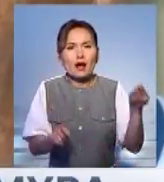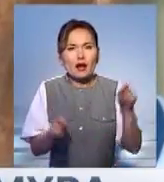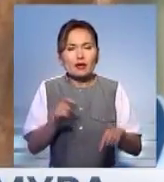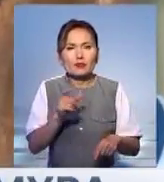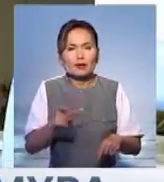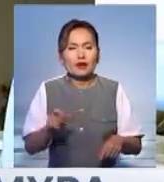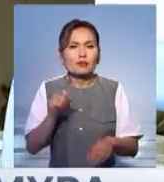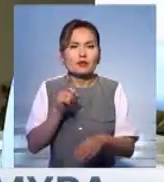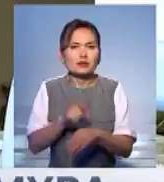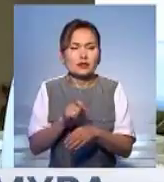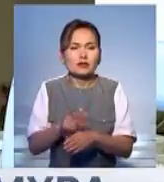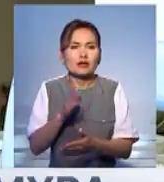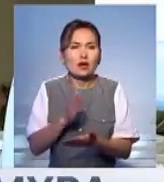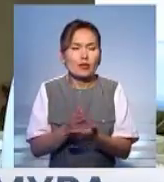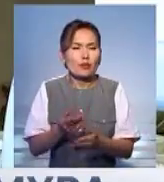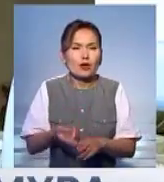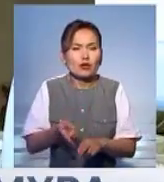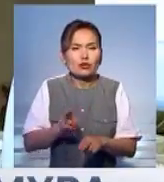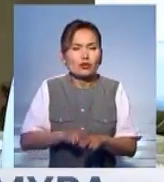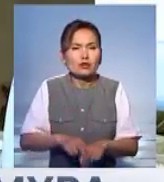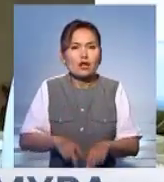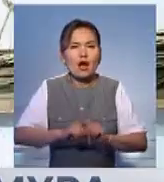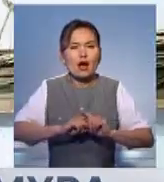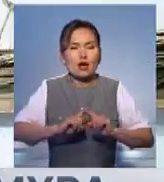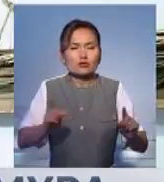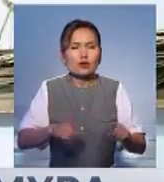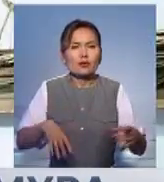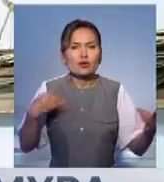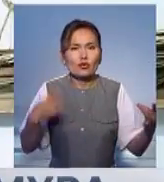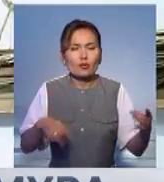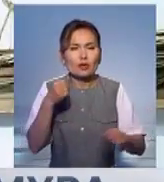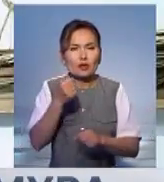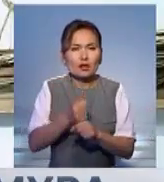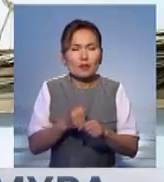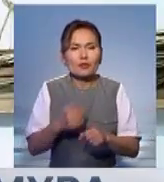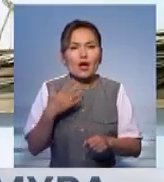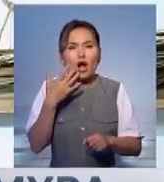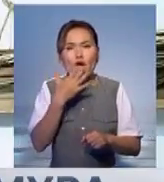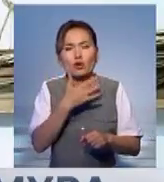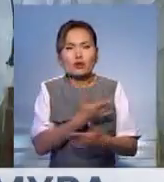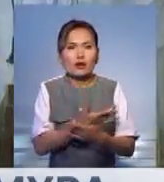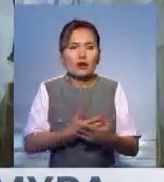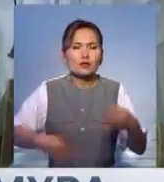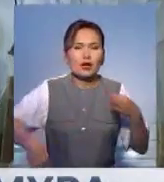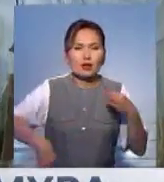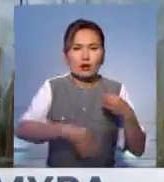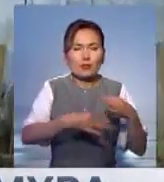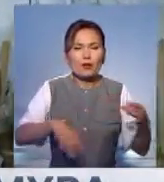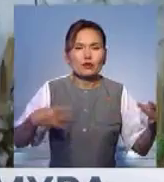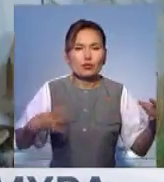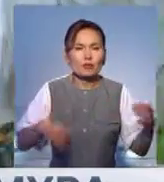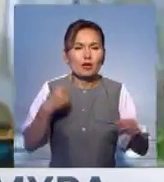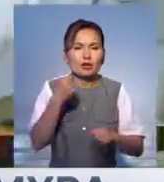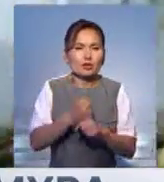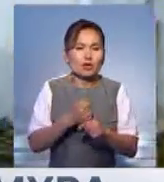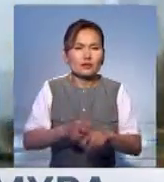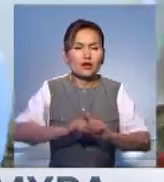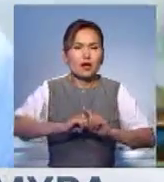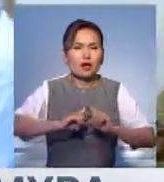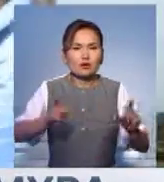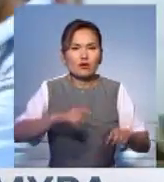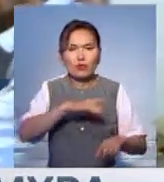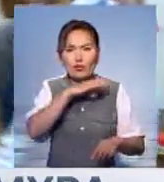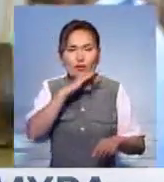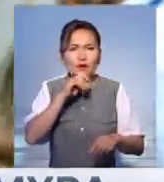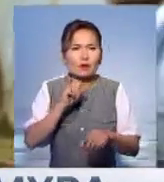туындылары өңір өнерпаздарының оң бағасын алып үлгерген. Ол ұлттық музыкалық аспаптардың бірнеше түрін жасағанмен көбісі домбыраға тапсырыс